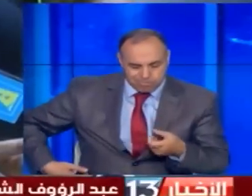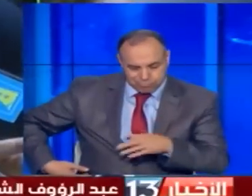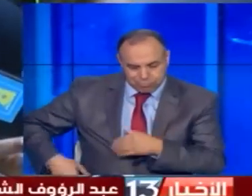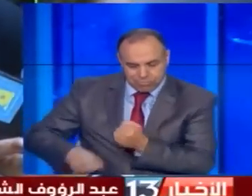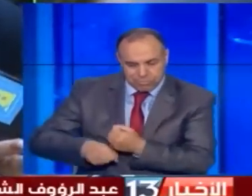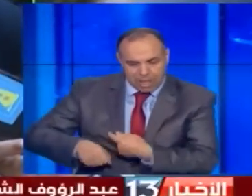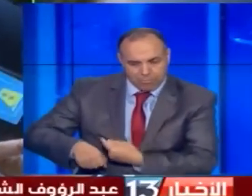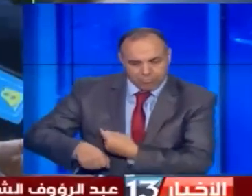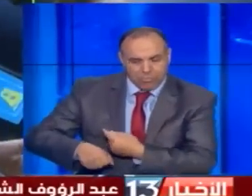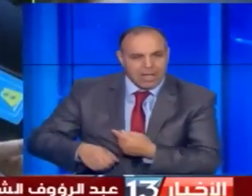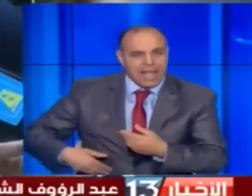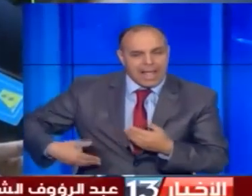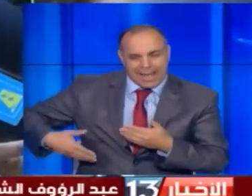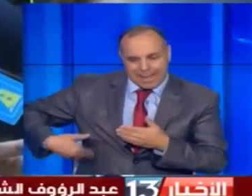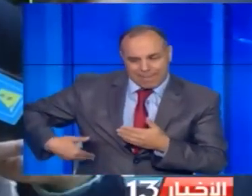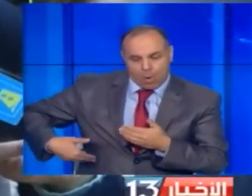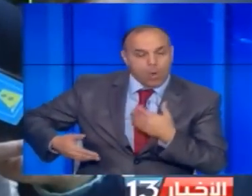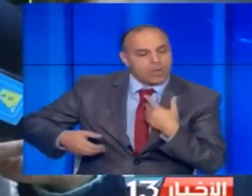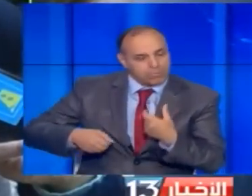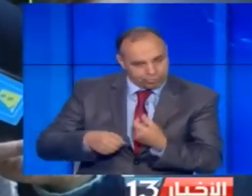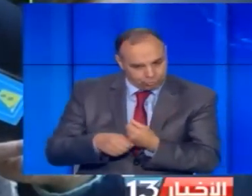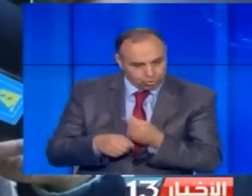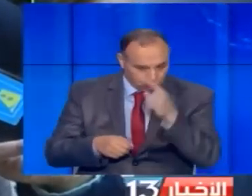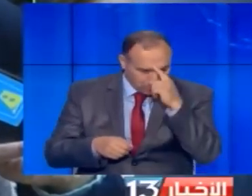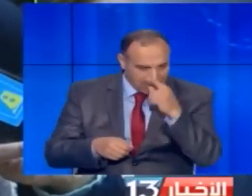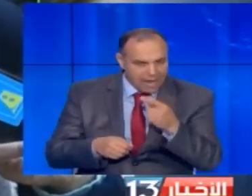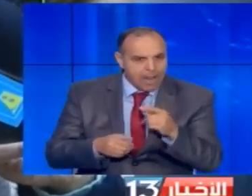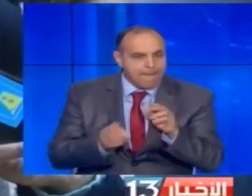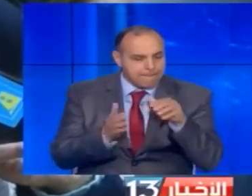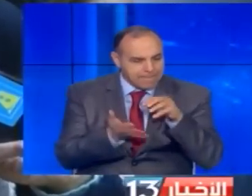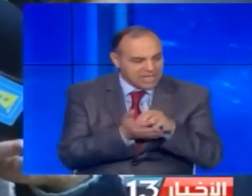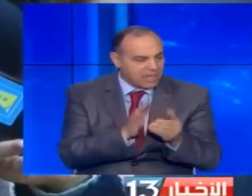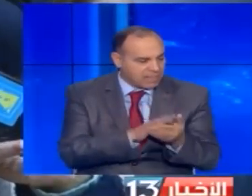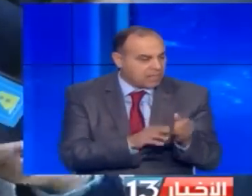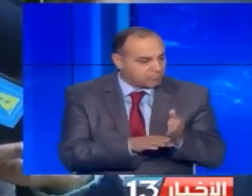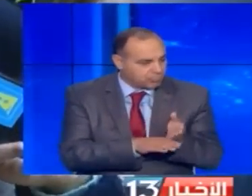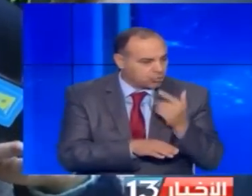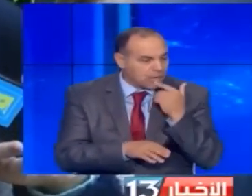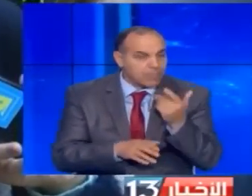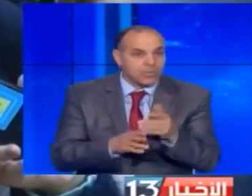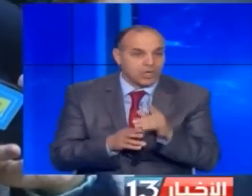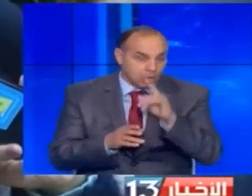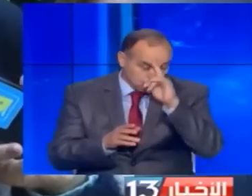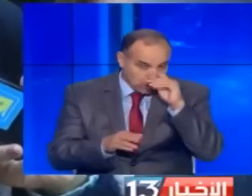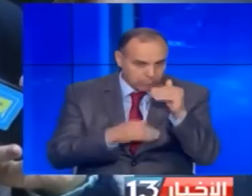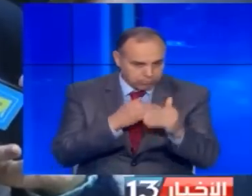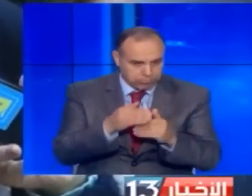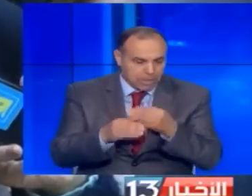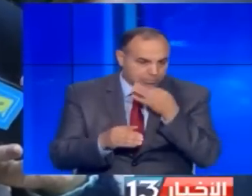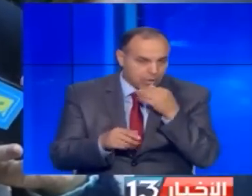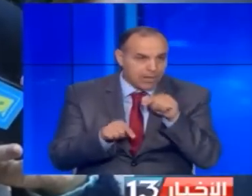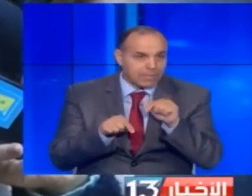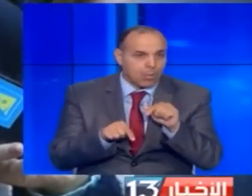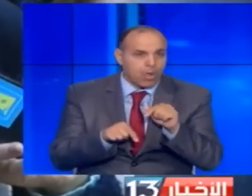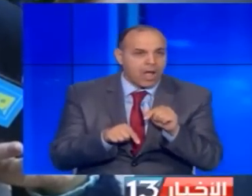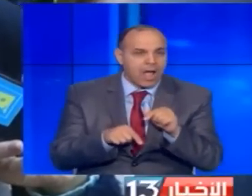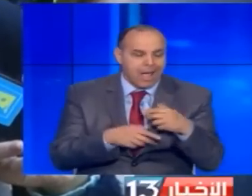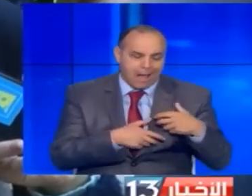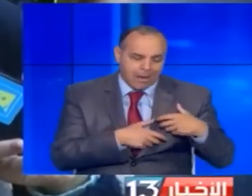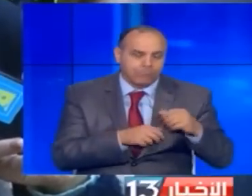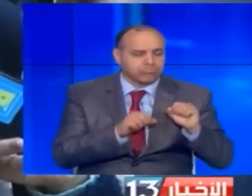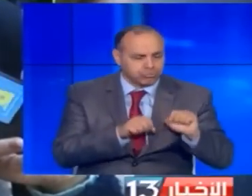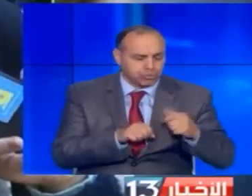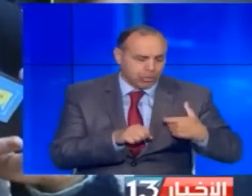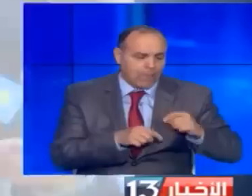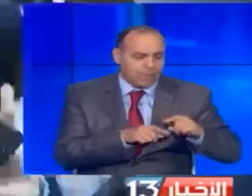يشتغلوا، الكبد إن شاء الله كيف كيف باش يرجعوا، ثم مركز ثاني باش ينطلق، وبقدرة الإله قاعدين نشتغلوا أنه حتى زرع القلب باش نرجع